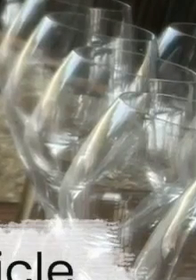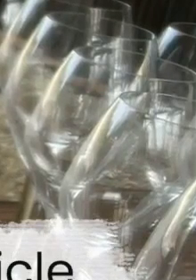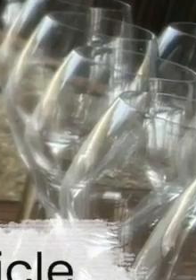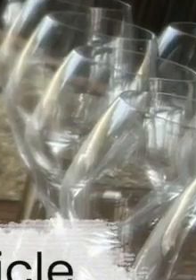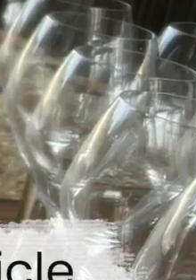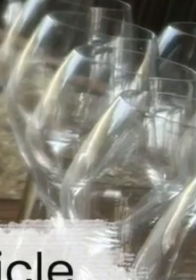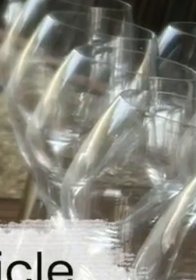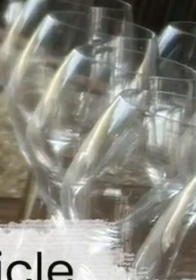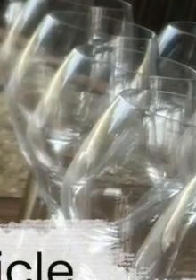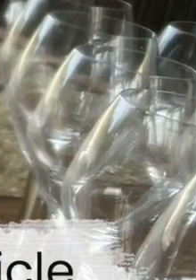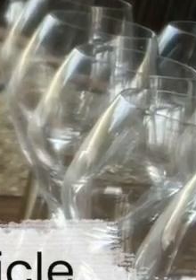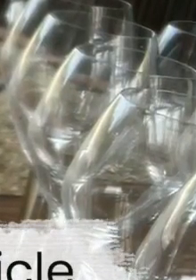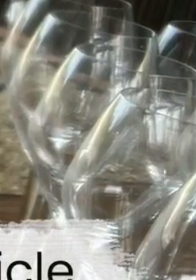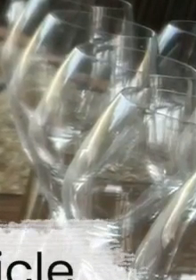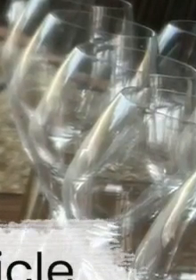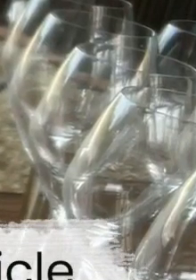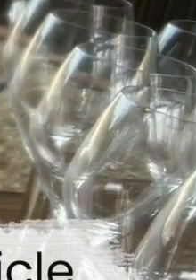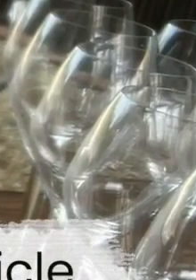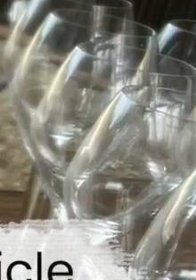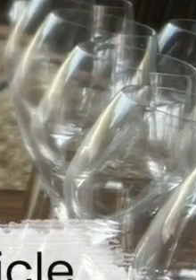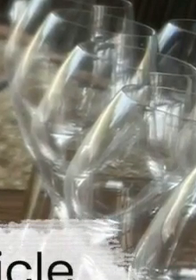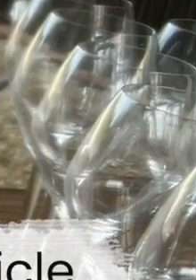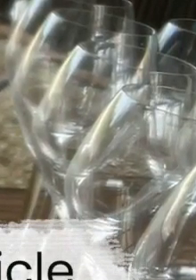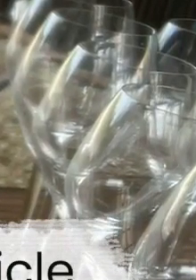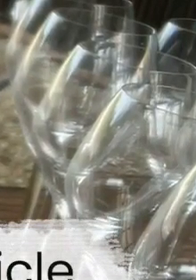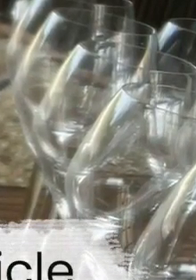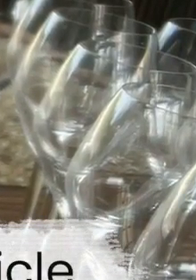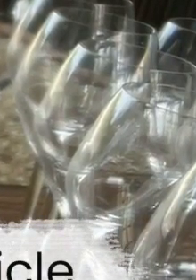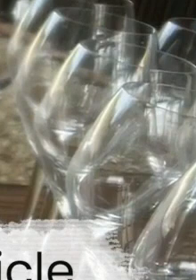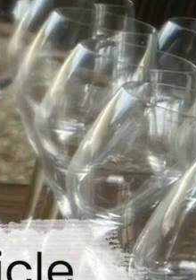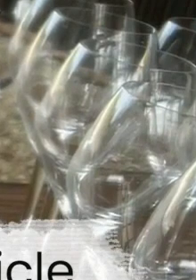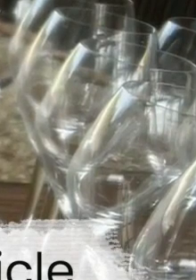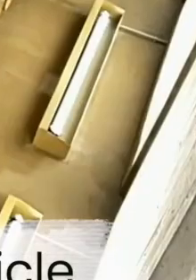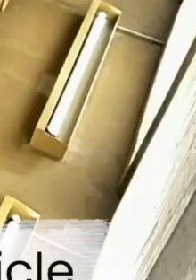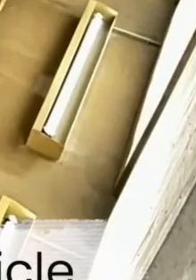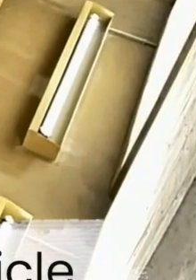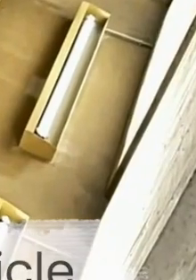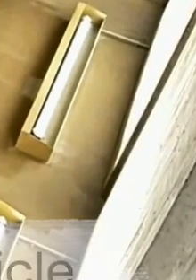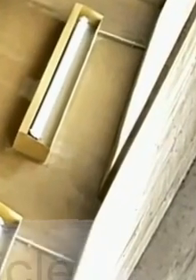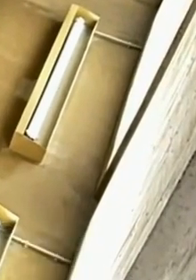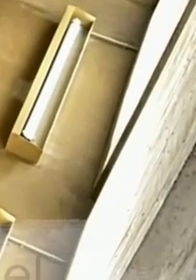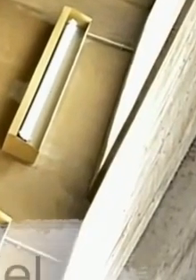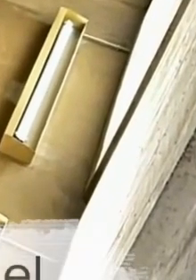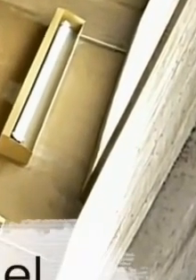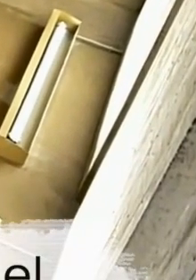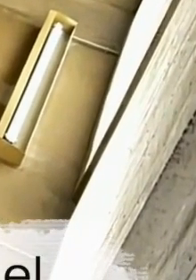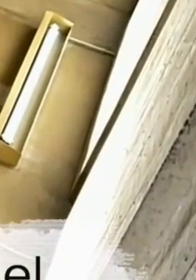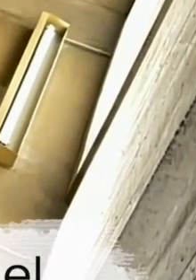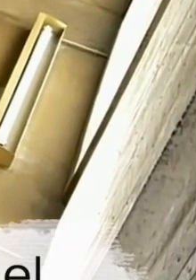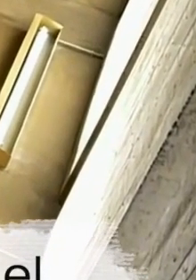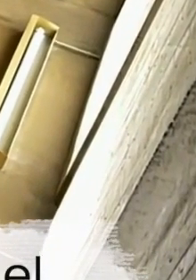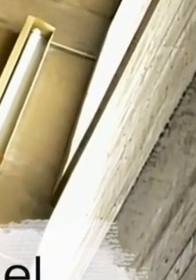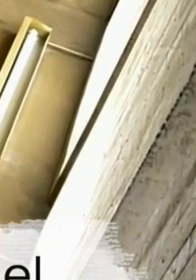meine Reiseerlebnisse in der Geschichte Kataloniens wilde Küste aufgeschrieben. Der Artikel ist dann